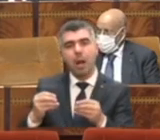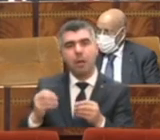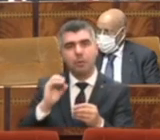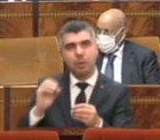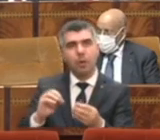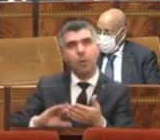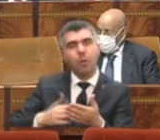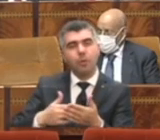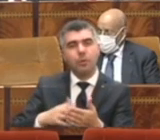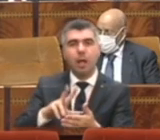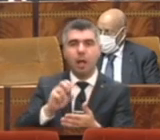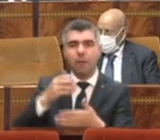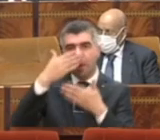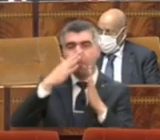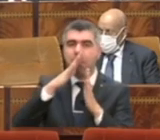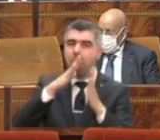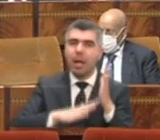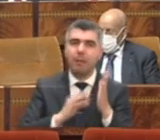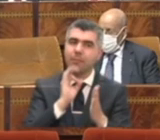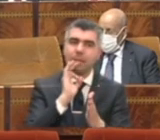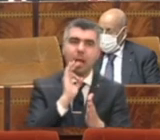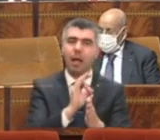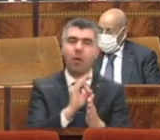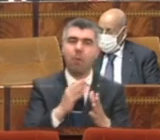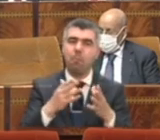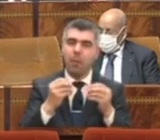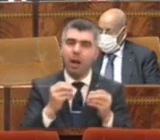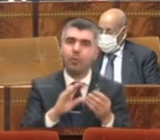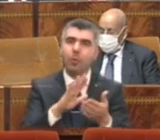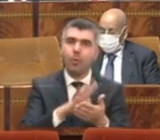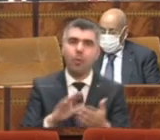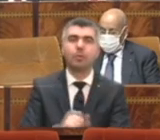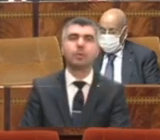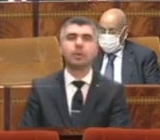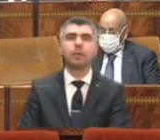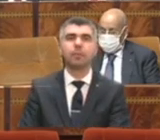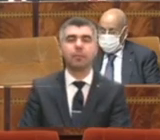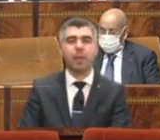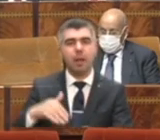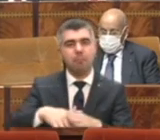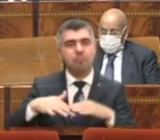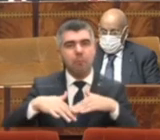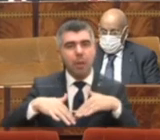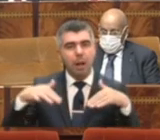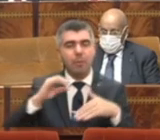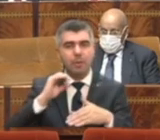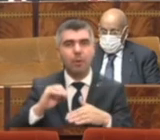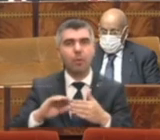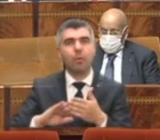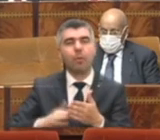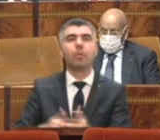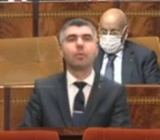ومن مراكش ومن المغرب، تنعتبرك انت من مغربيه مراكشيه من تسلطانت وبرلمانيه المنطقه وشاهده فيك